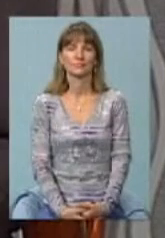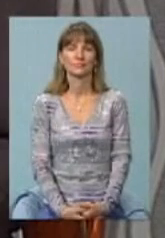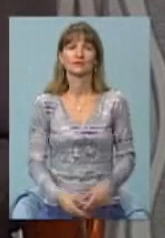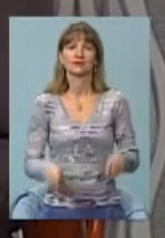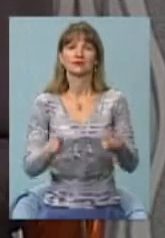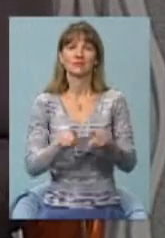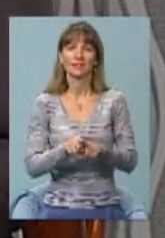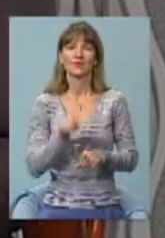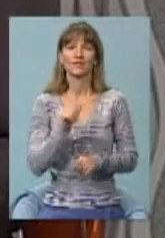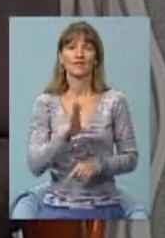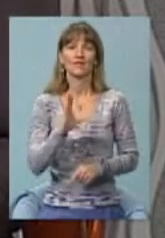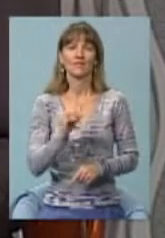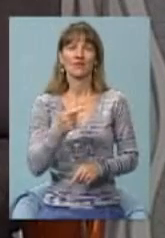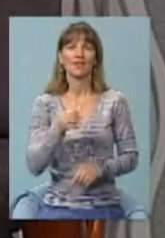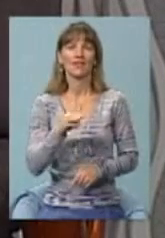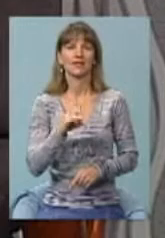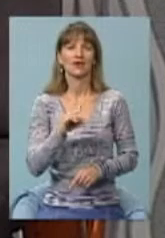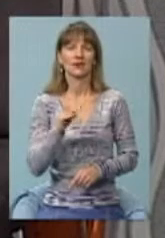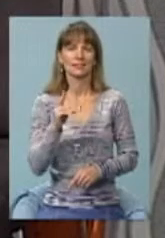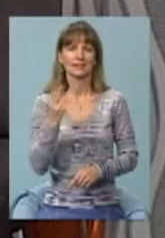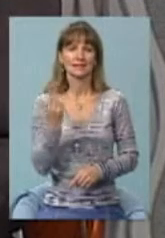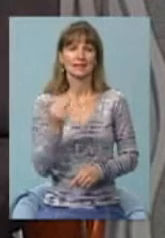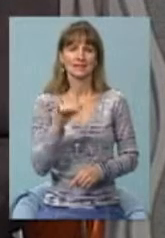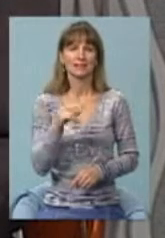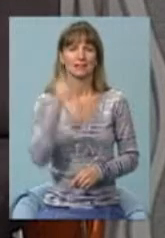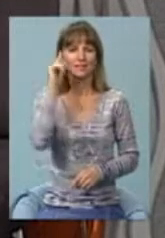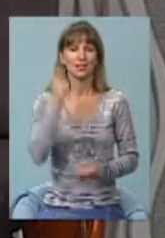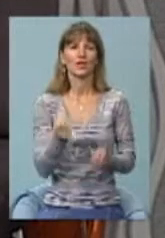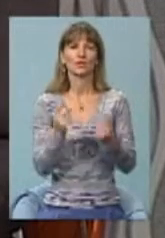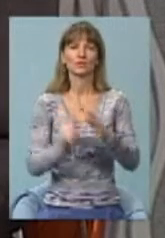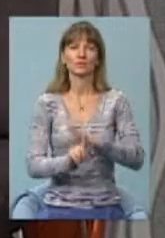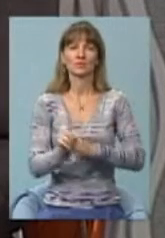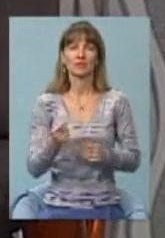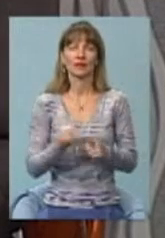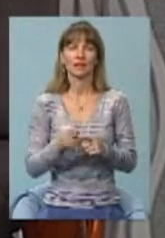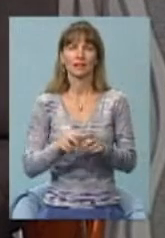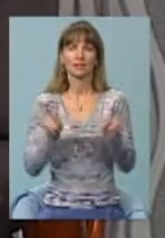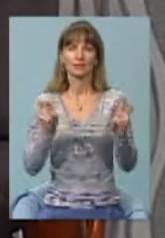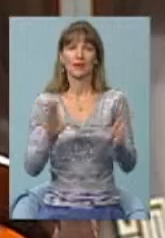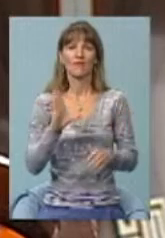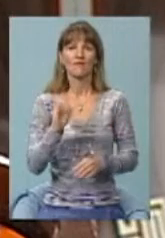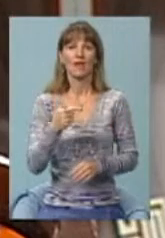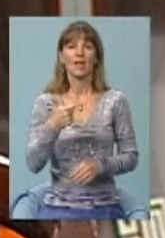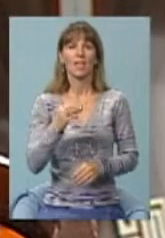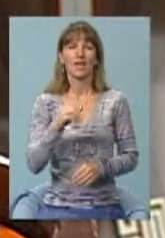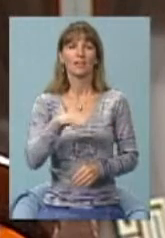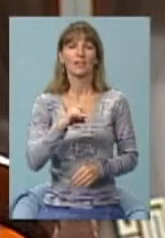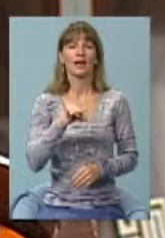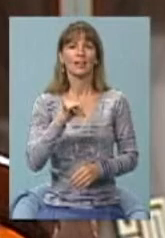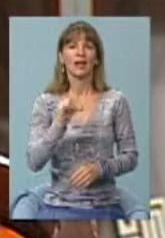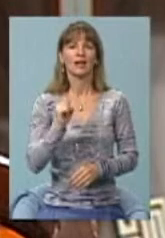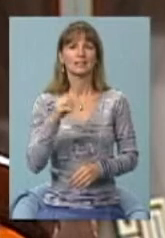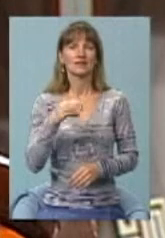От такі вони вегетаріанці. А взагалі, чи знаєш ти, Софійко, звідки пішло це визначення вегетаріанства? Я